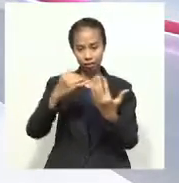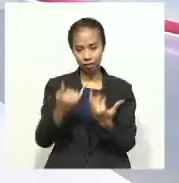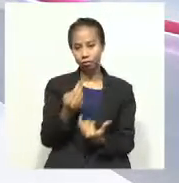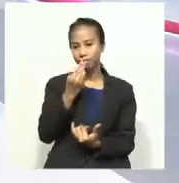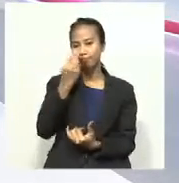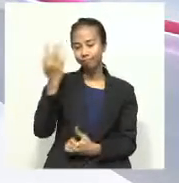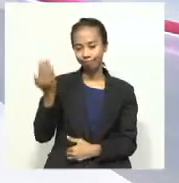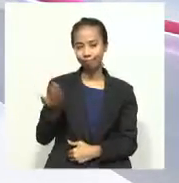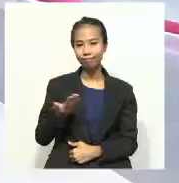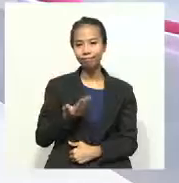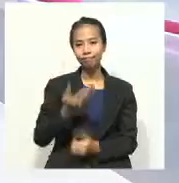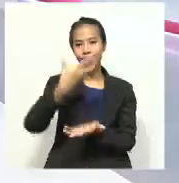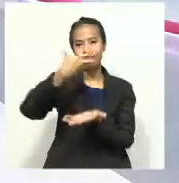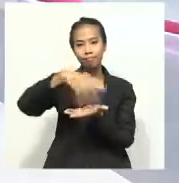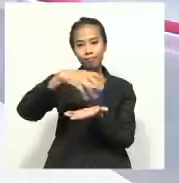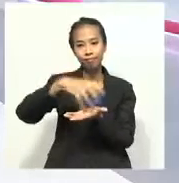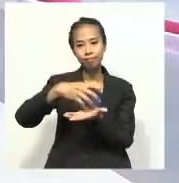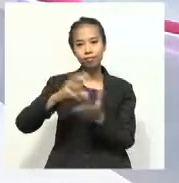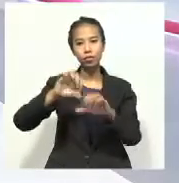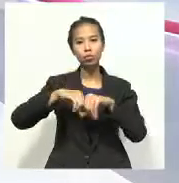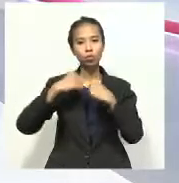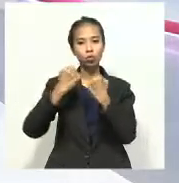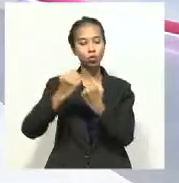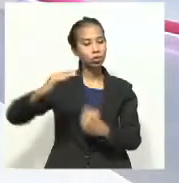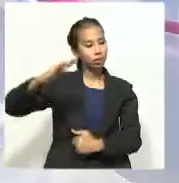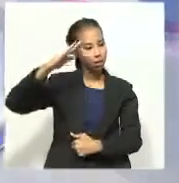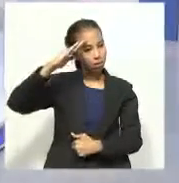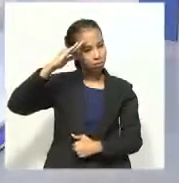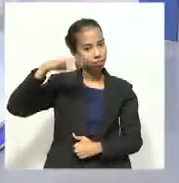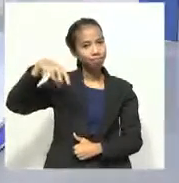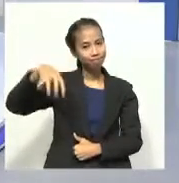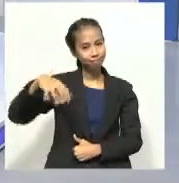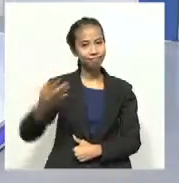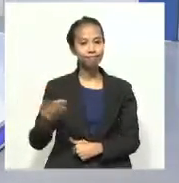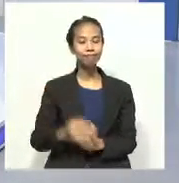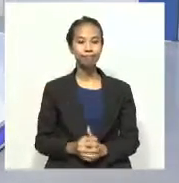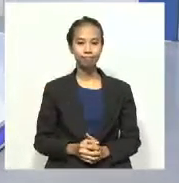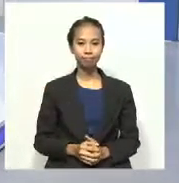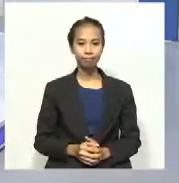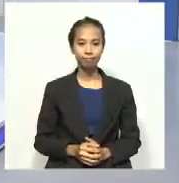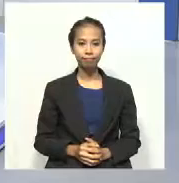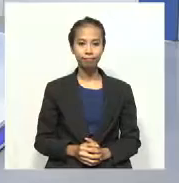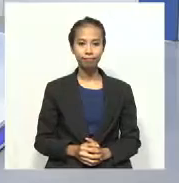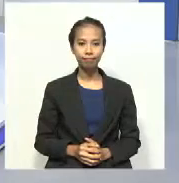ามได้จากคุณลิลิยาอุปพงศ์รายงานจากสโมสรทหารบกที่ถนนวิภาวดีรังสิตครับเชิญครับ